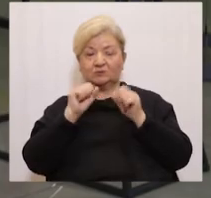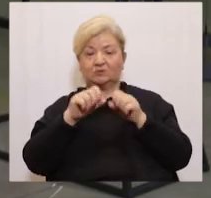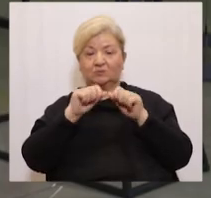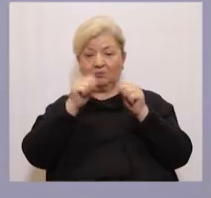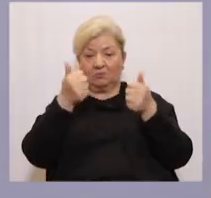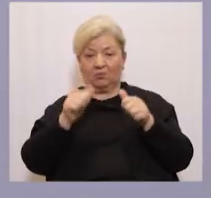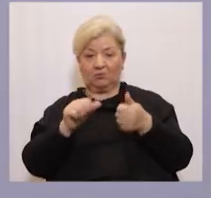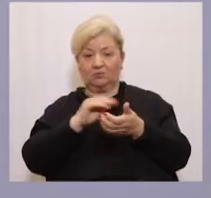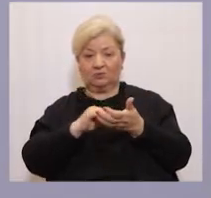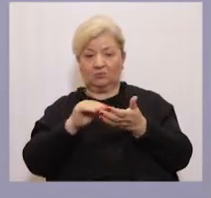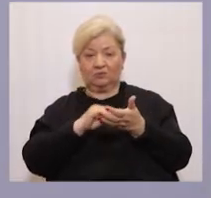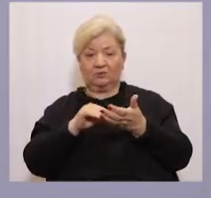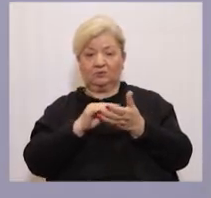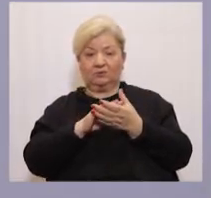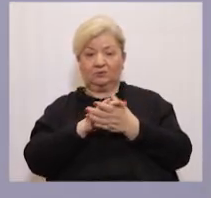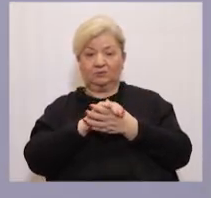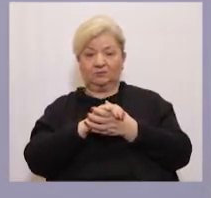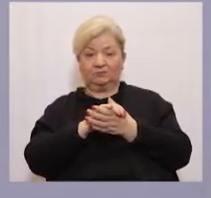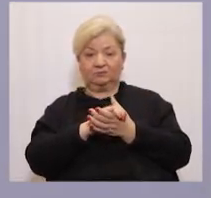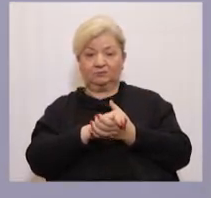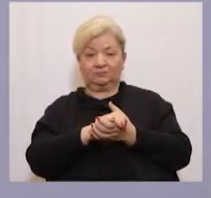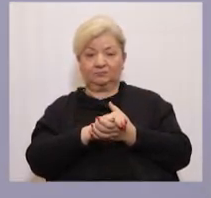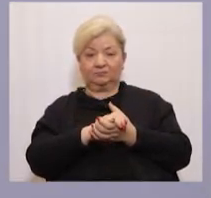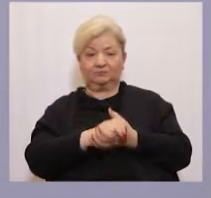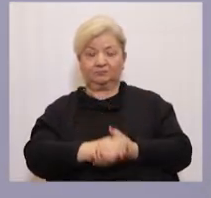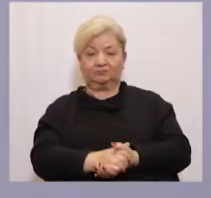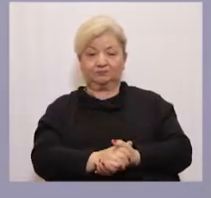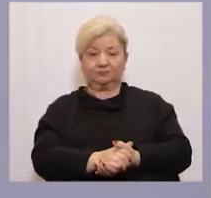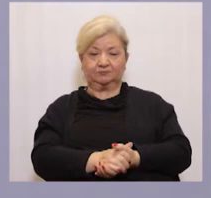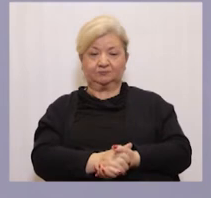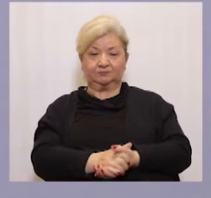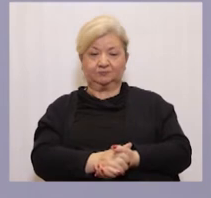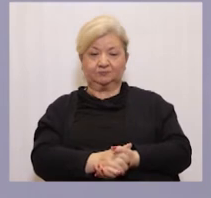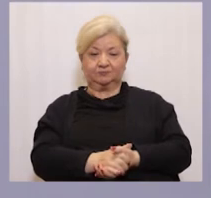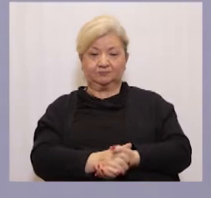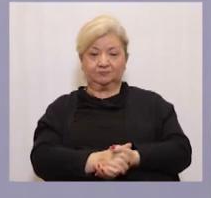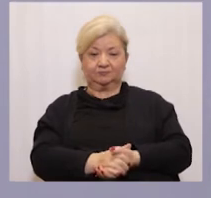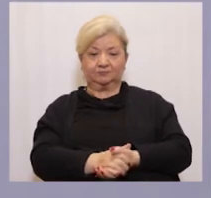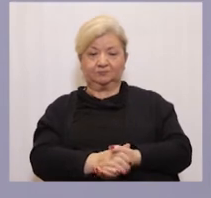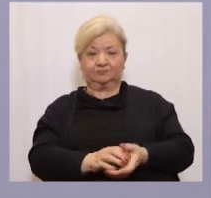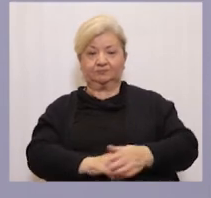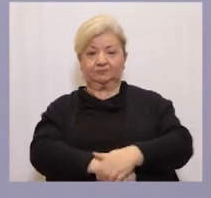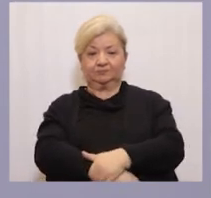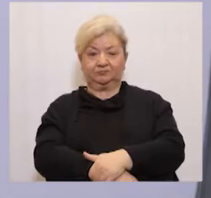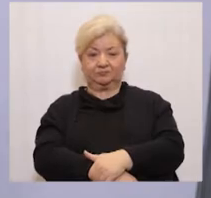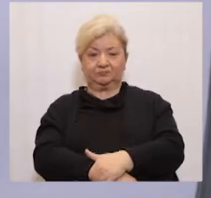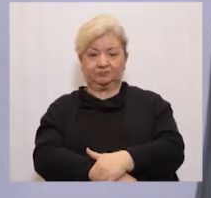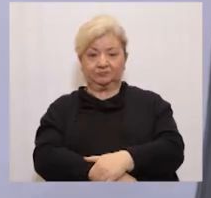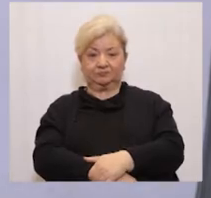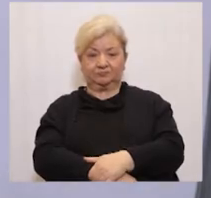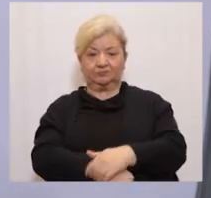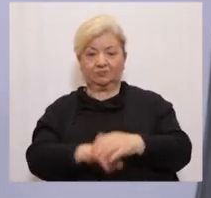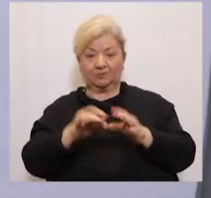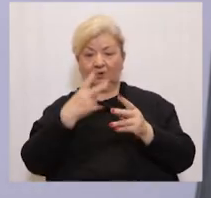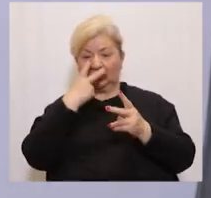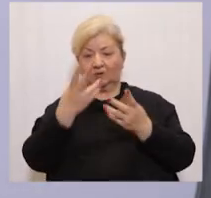განტოლება, რომელსაც აქ გამოყვანის გარეშე მოგახსენებთ, რა თქმა უნდა ეს არ არის გამოყვანა, მაგრამ გარკვეულ